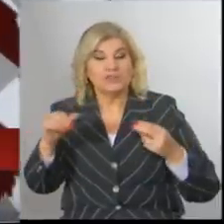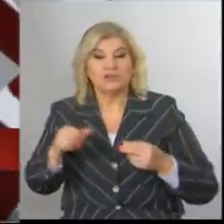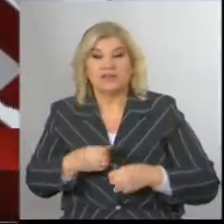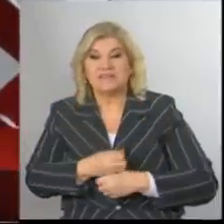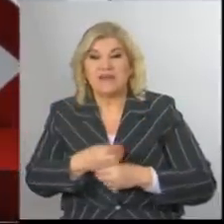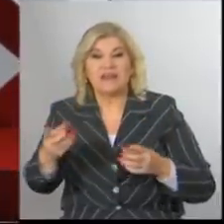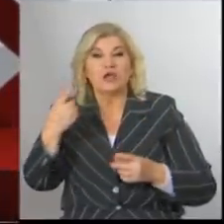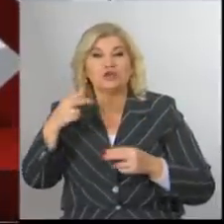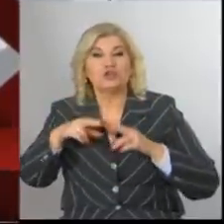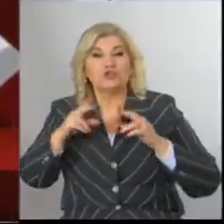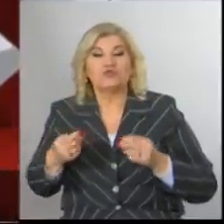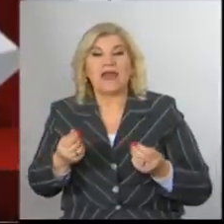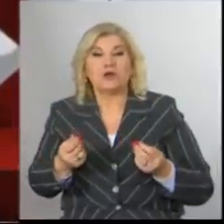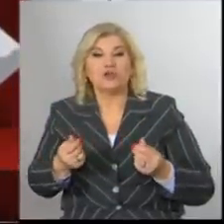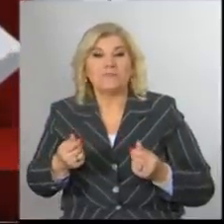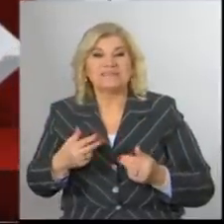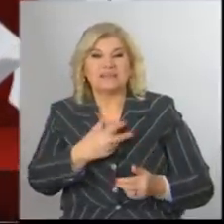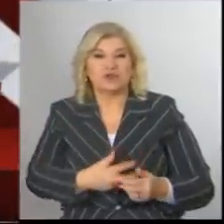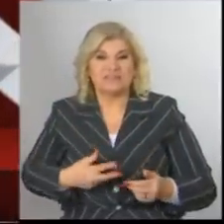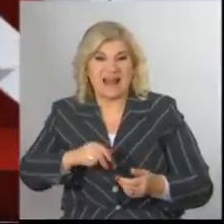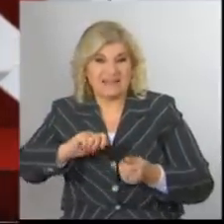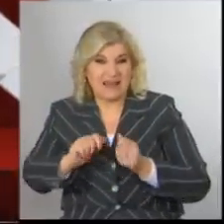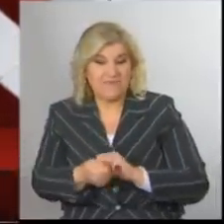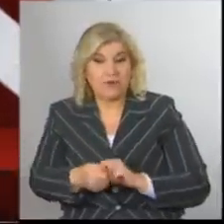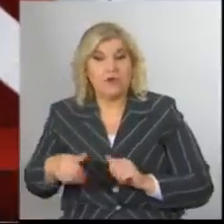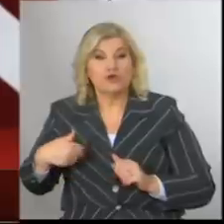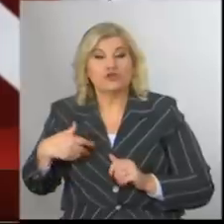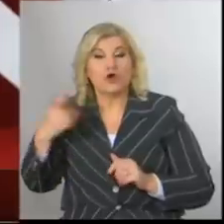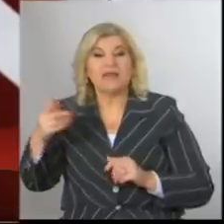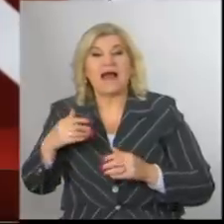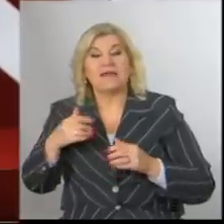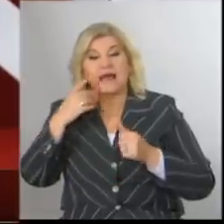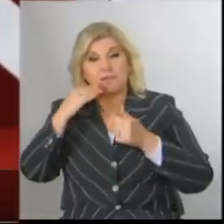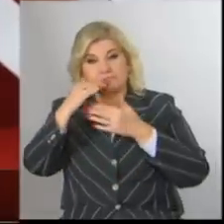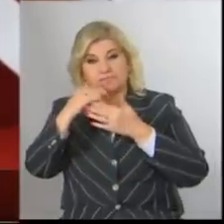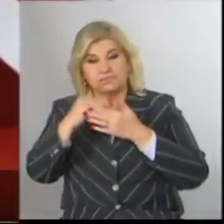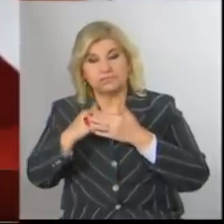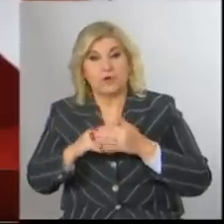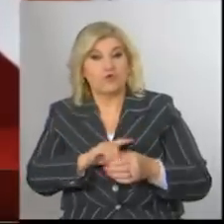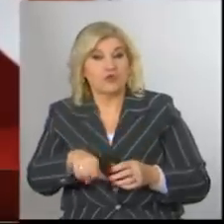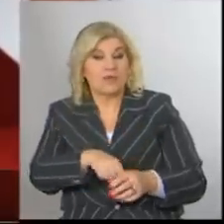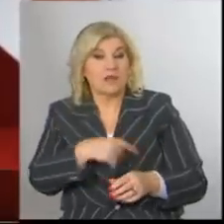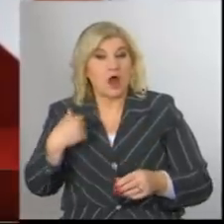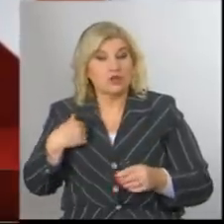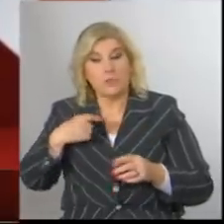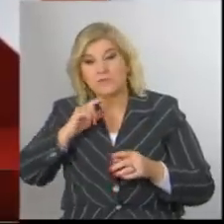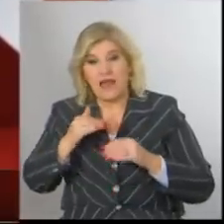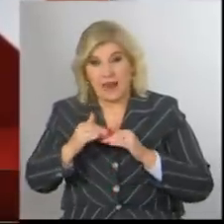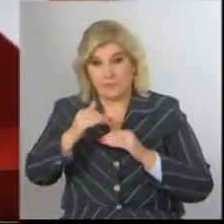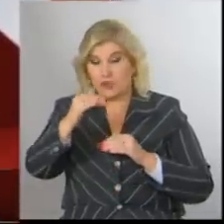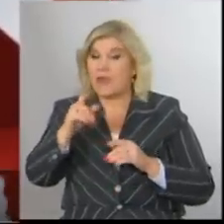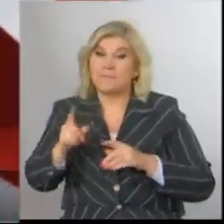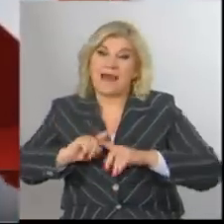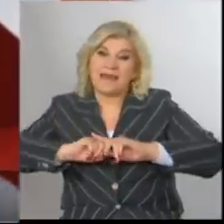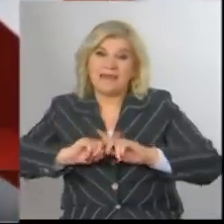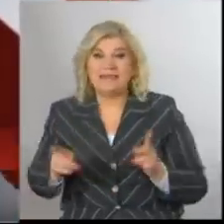inštitút pre ekonomické a sociálne reformy Škola je na popredných priečkach dlhodobo A to aj vďaka odlišnému systému